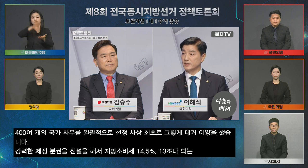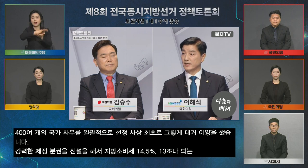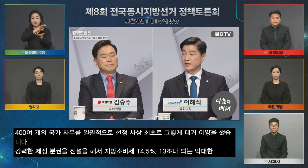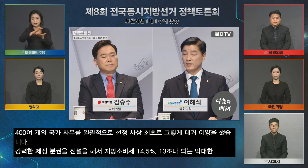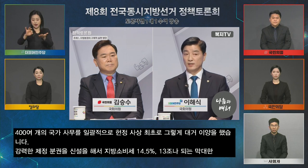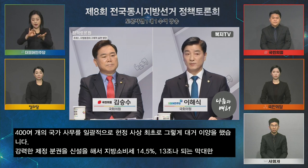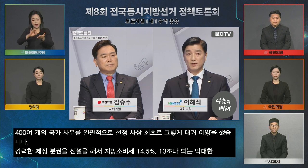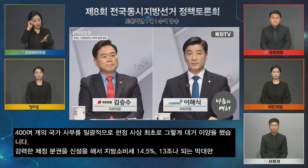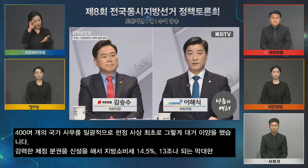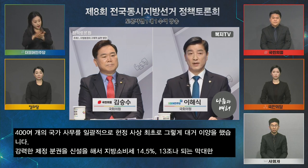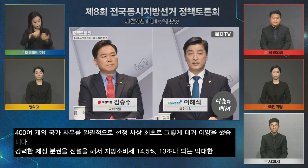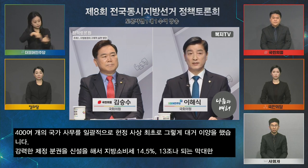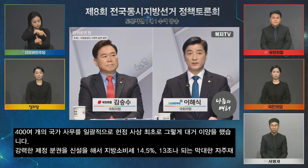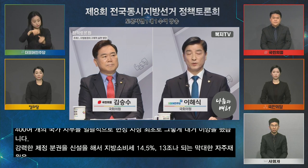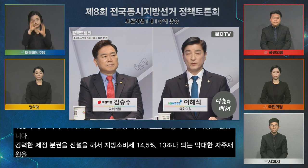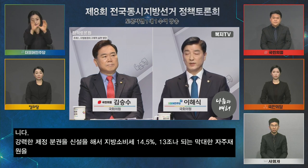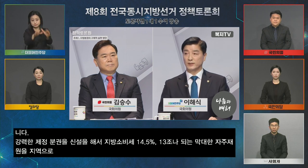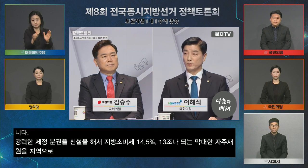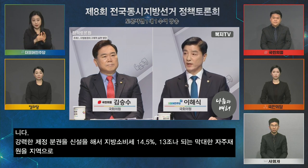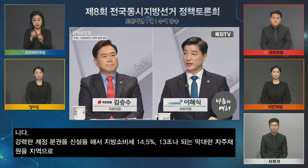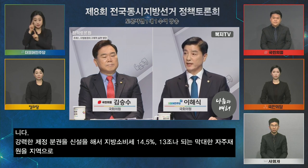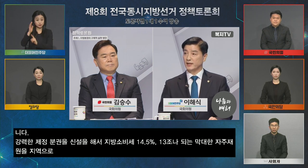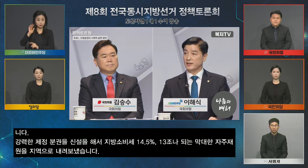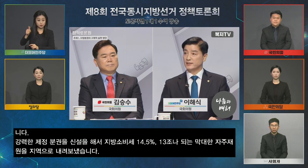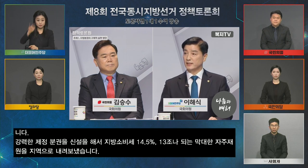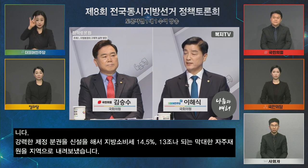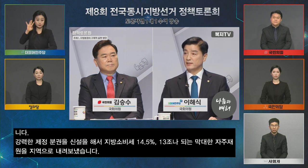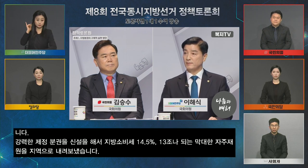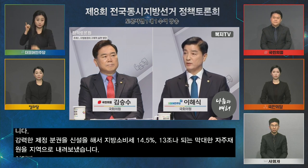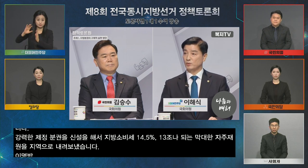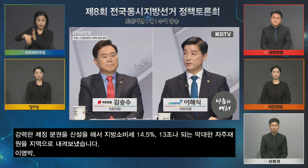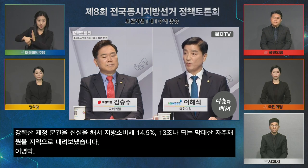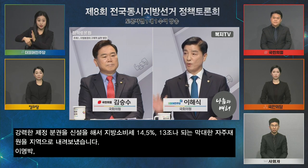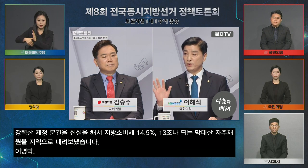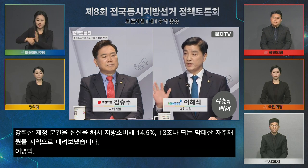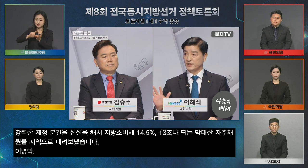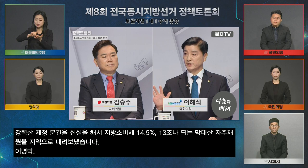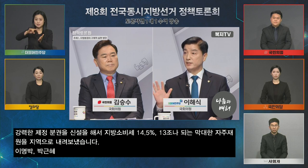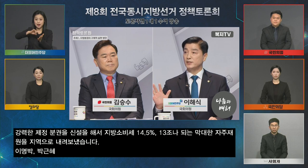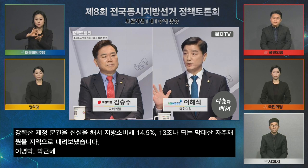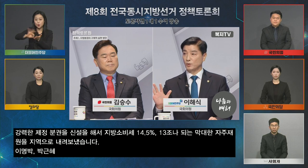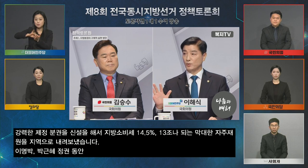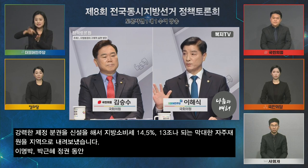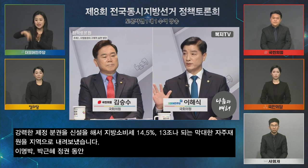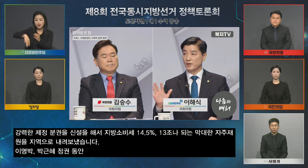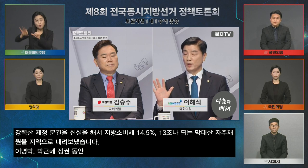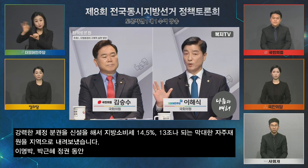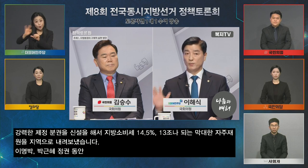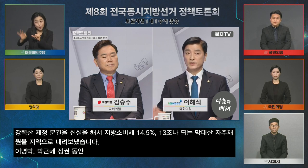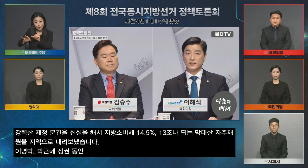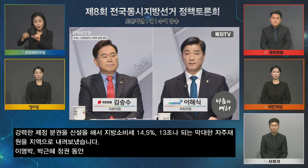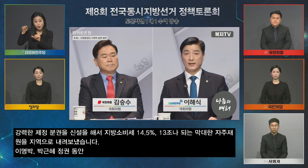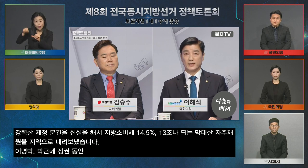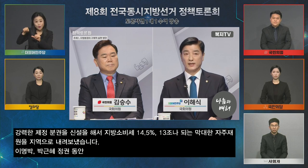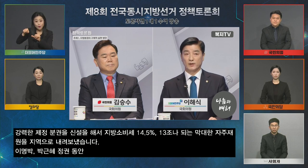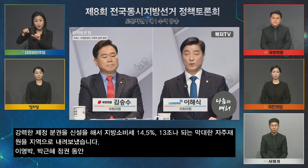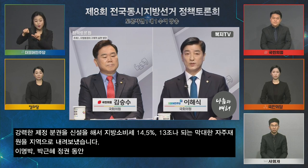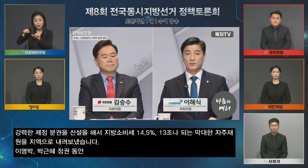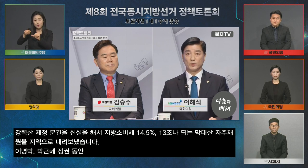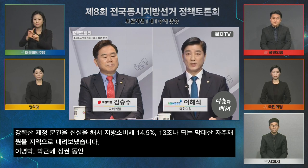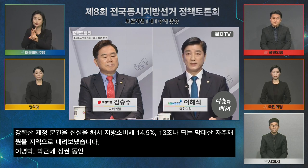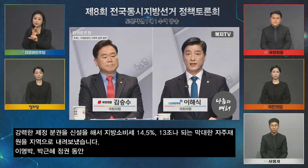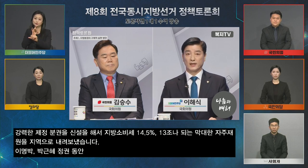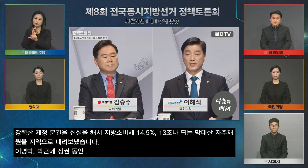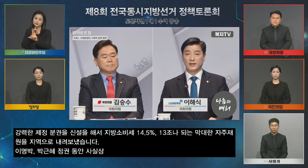내려보냈습니다. 이명박, 박근혜 정권 동안에 사실상 지방소비세 5%, 실질적으로 보면 5%밖에